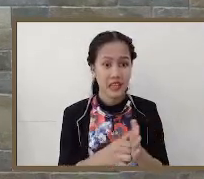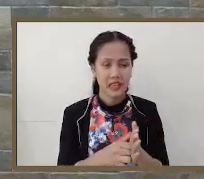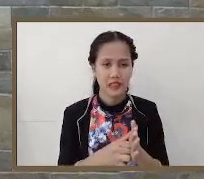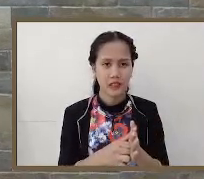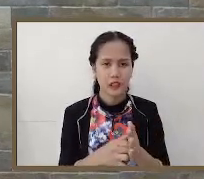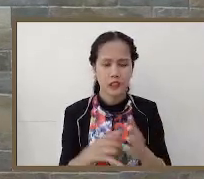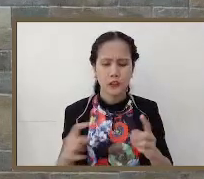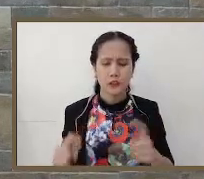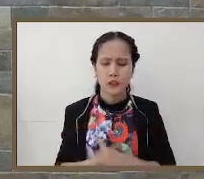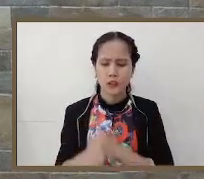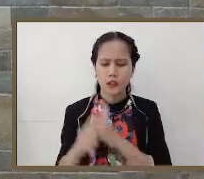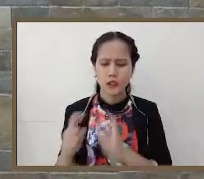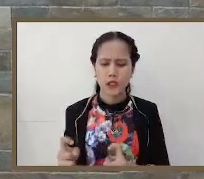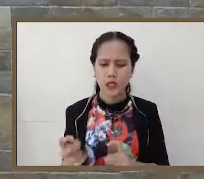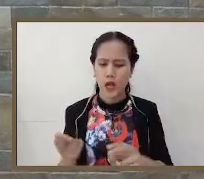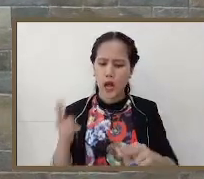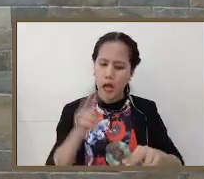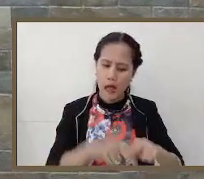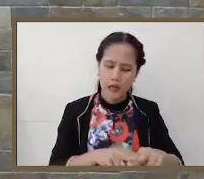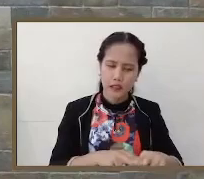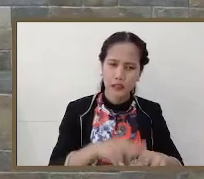magdagdag at magbawas sa salita ng Diyos.